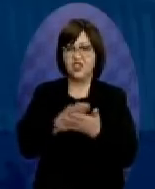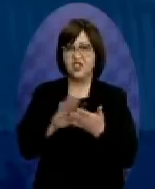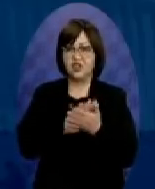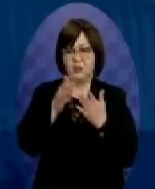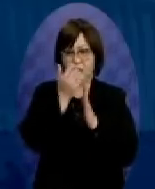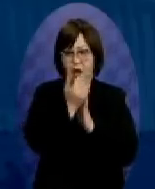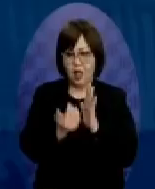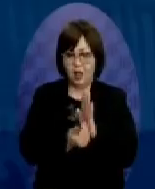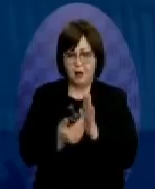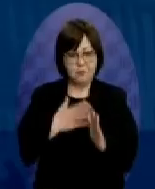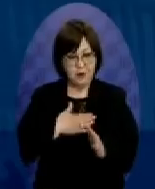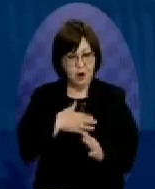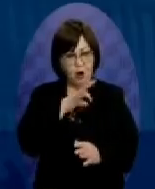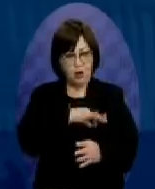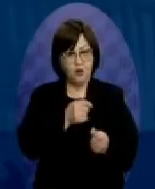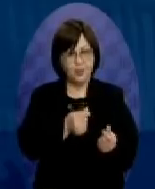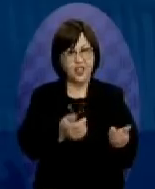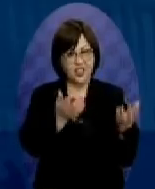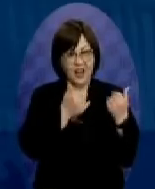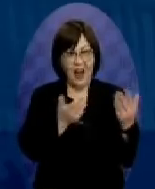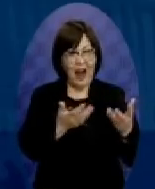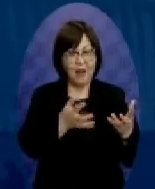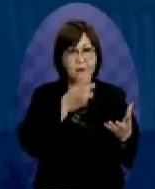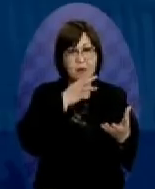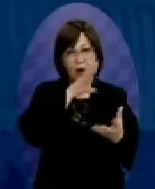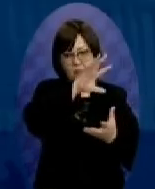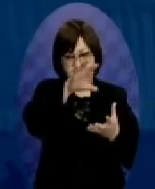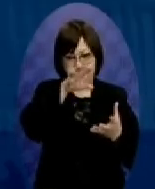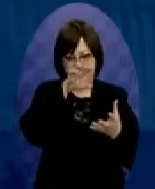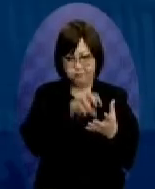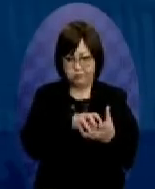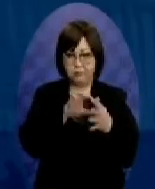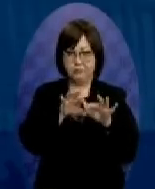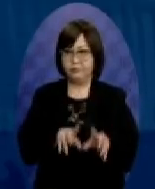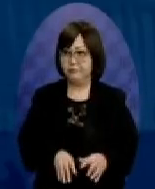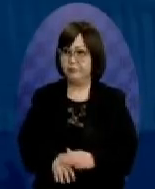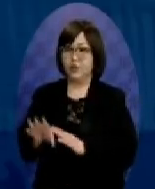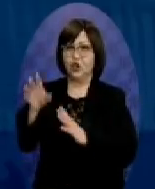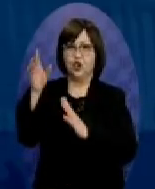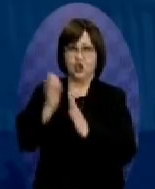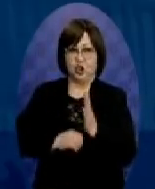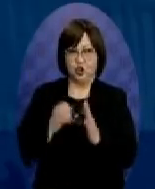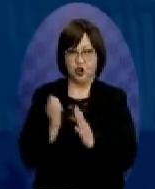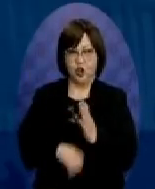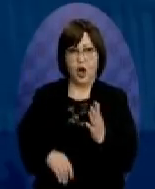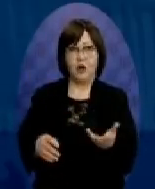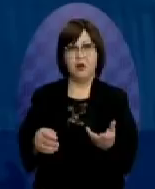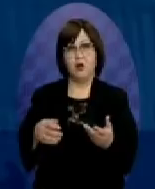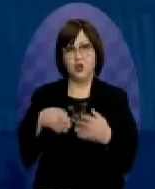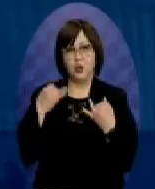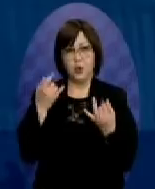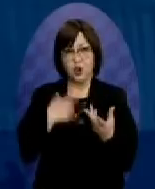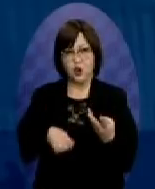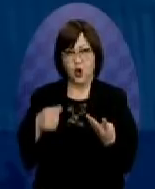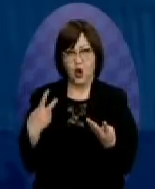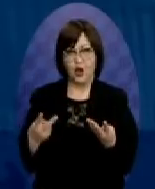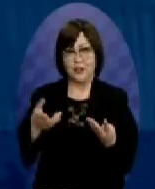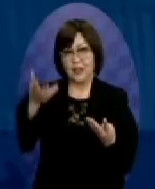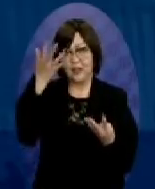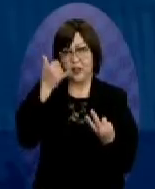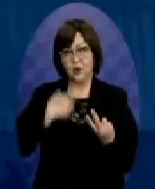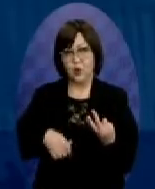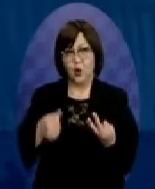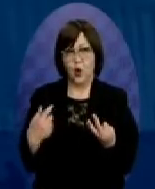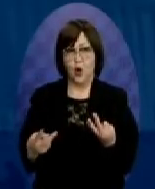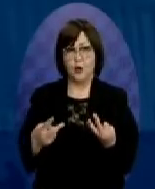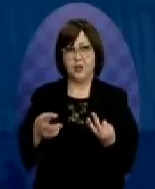одоогийн байдлаар улсын хурлын 2 гишүүн, засгийн газрын 2 гишүүн, яамдын төрийн нарийн бичгийн дарга 1, агентлагийн дарга 1, гадаадд зугаа альчин